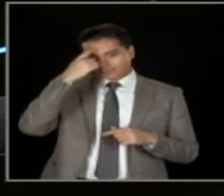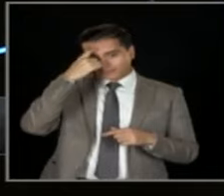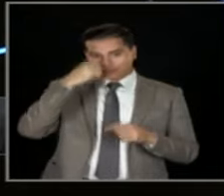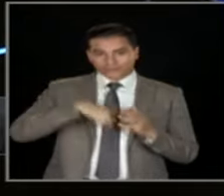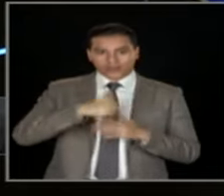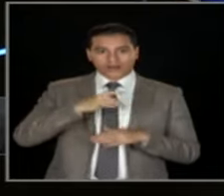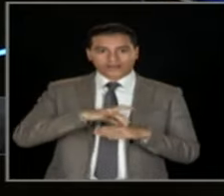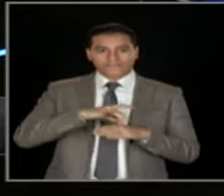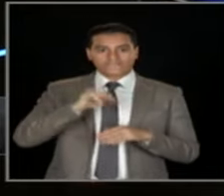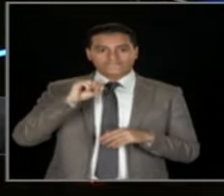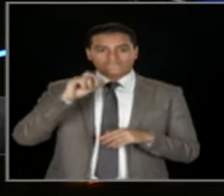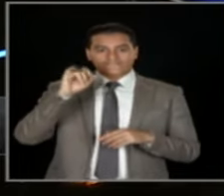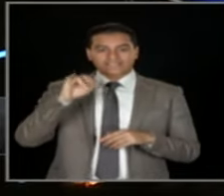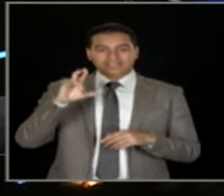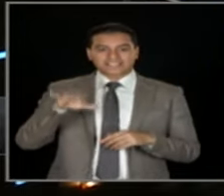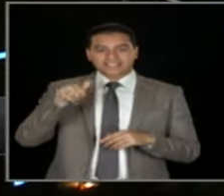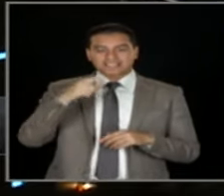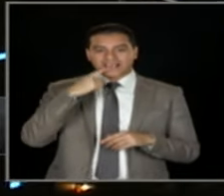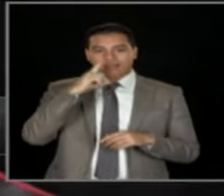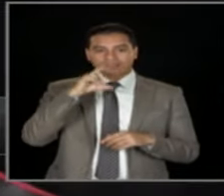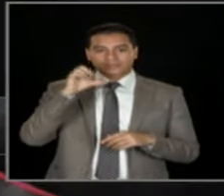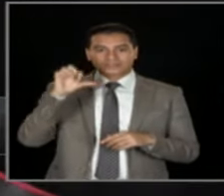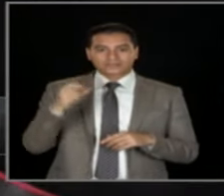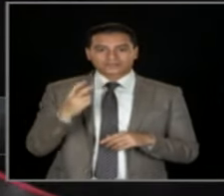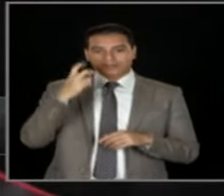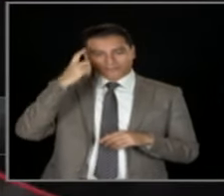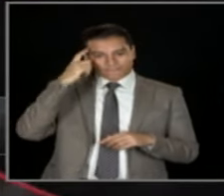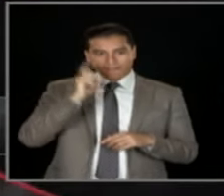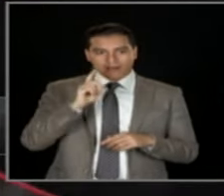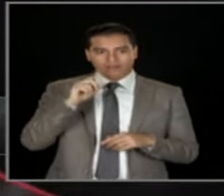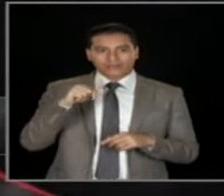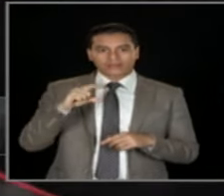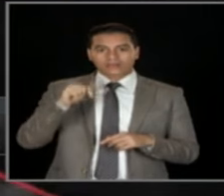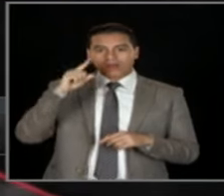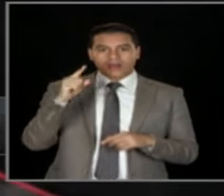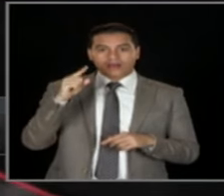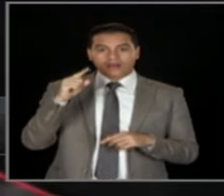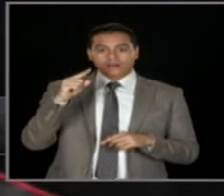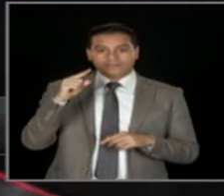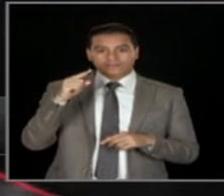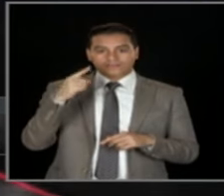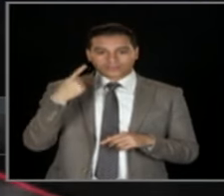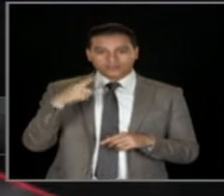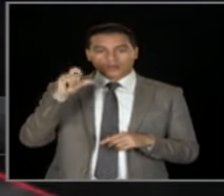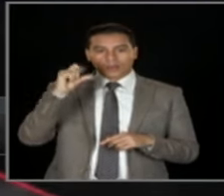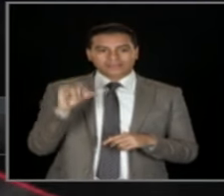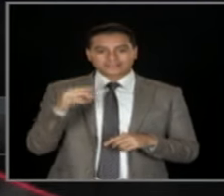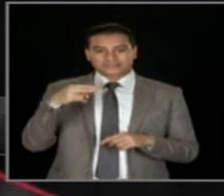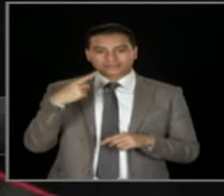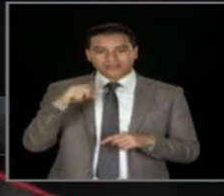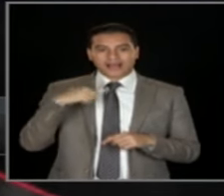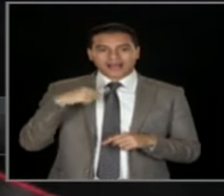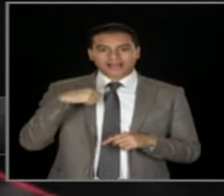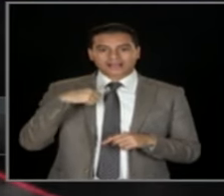جائزه نوبل في الفيزياء عام 1979؟ باص. دار يا دار هي اغنيه المطرب عربي. صح. ما هو النادي